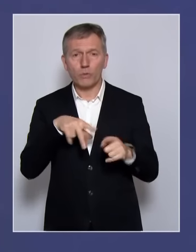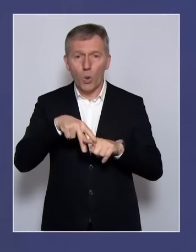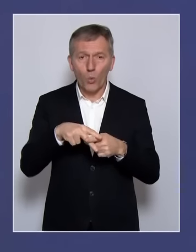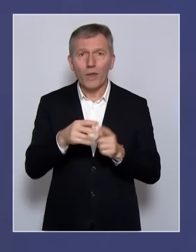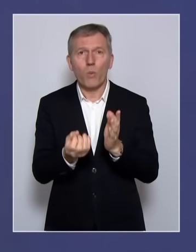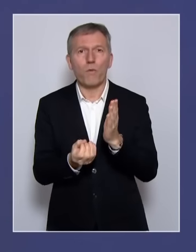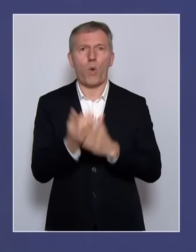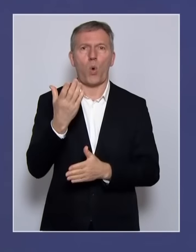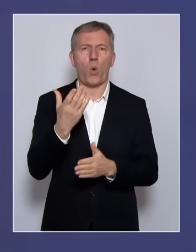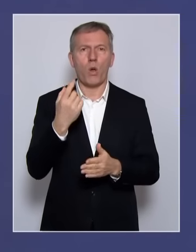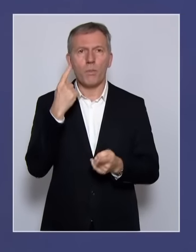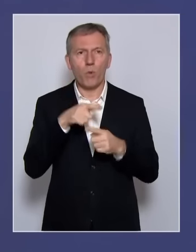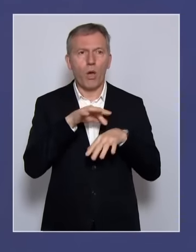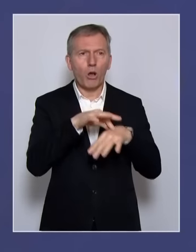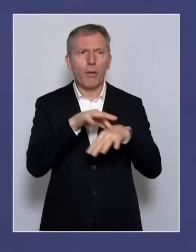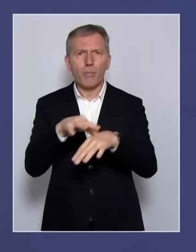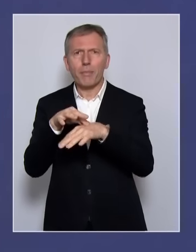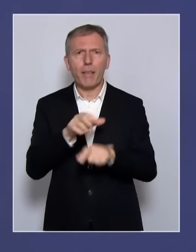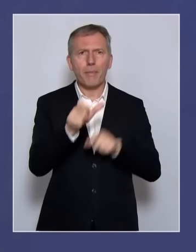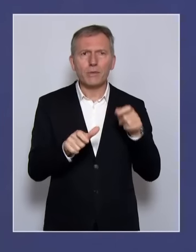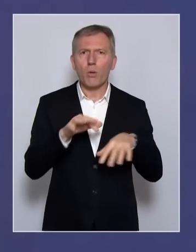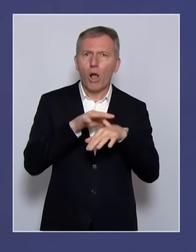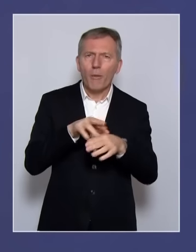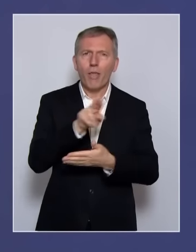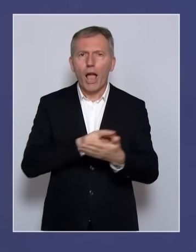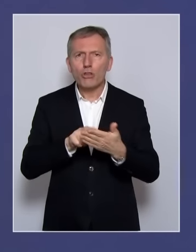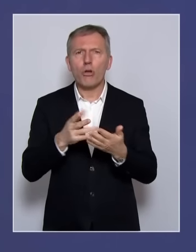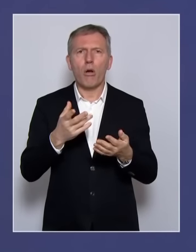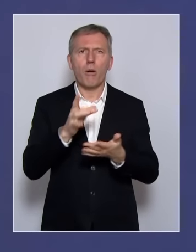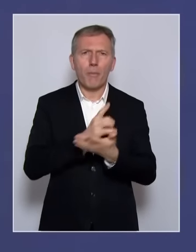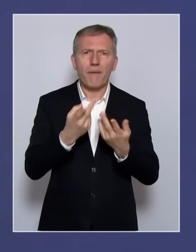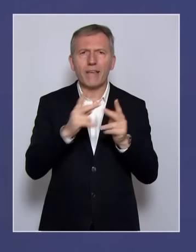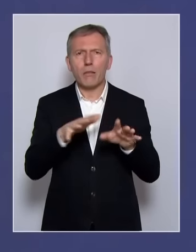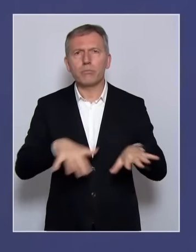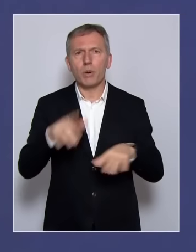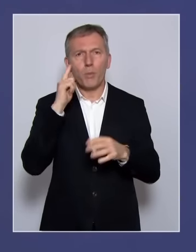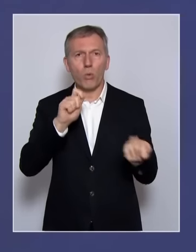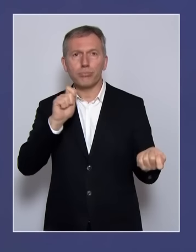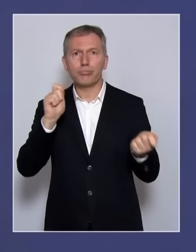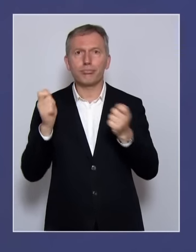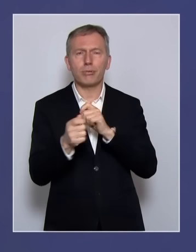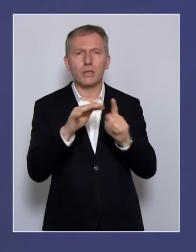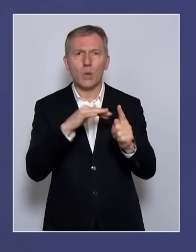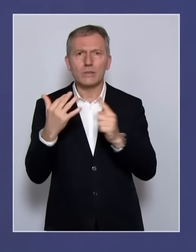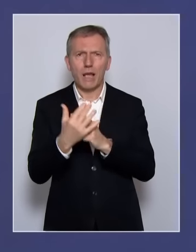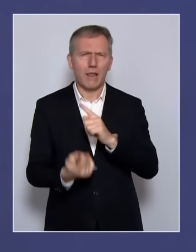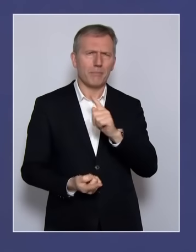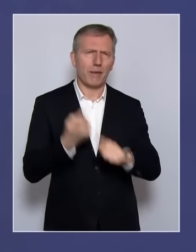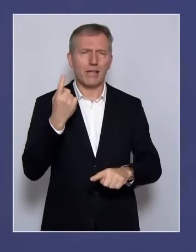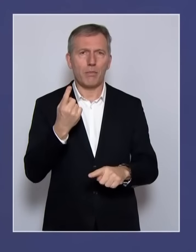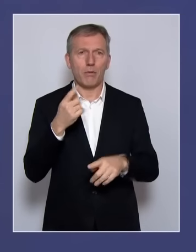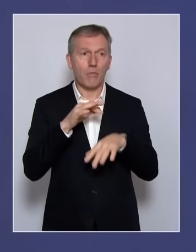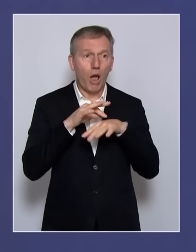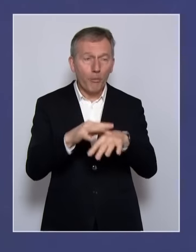nouveaux pour accompagner les personnes et les territoires dans cette transition sociale c'est indispensable protégeons accompagnons les